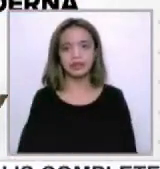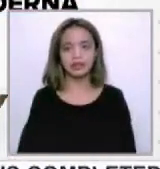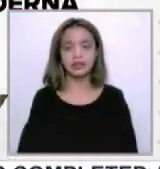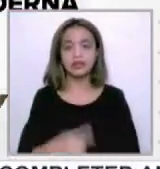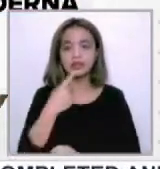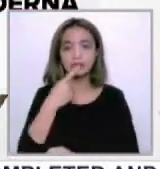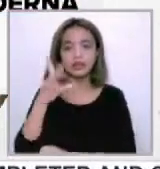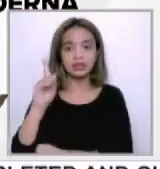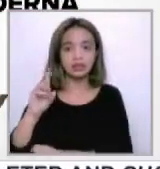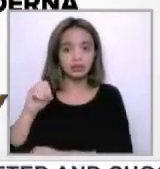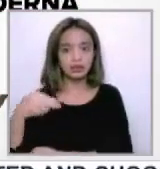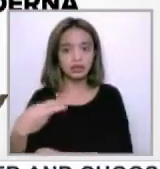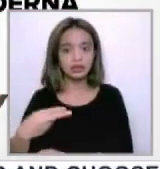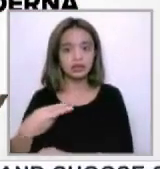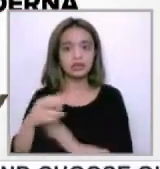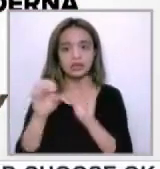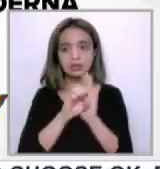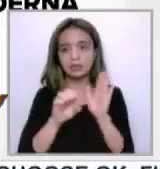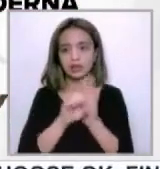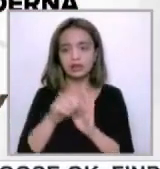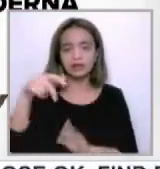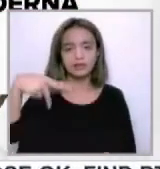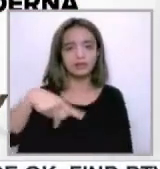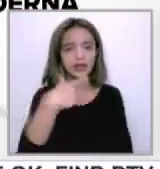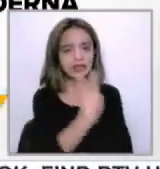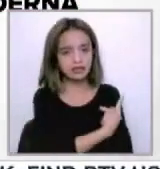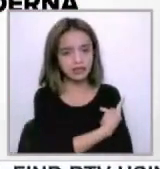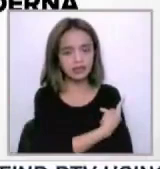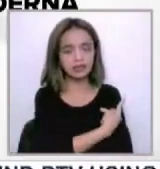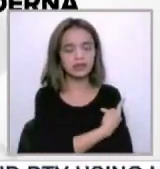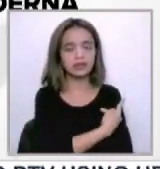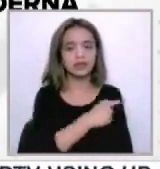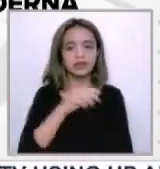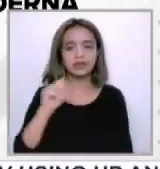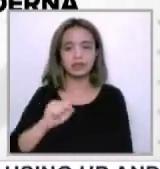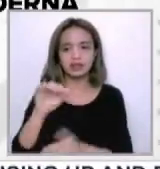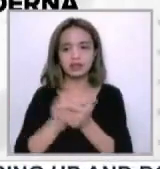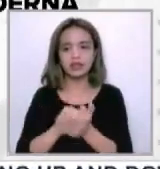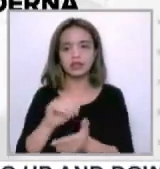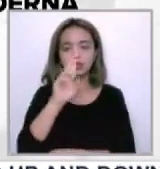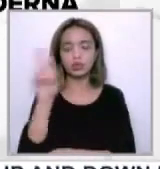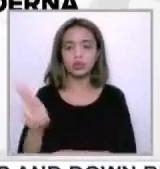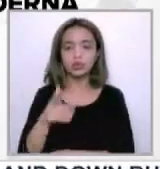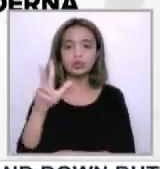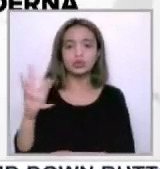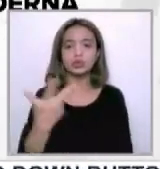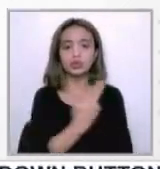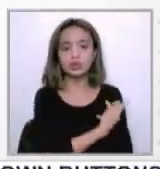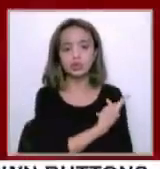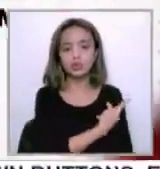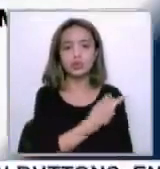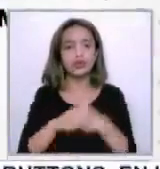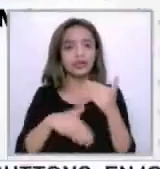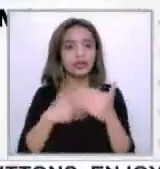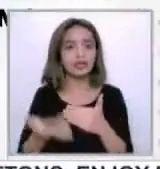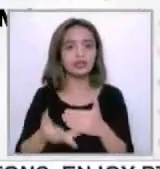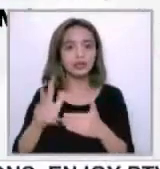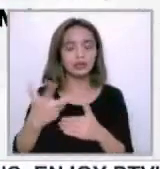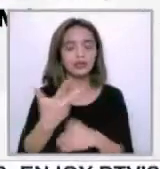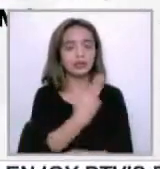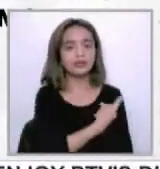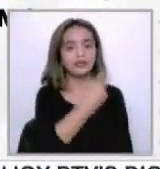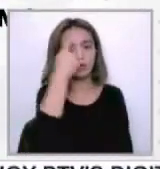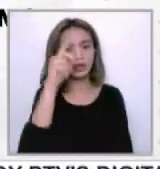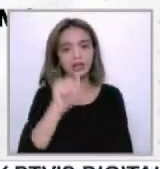mga bakuna ng Pfizer, Moderna, Sinovac at AstraZeneca pa rin ang gagamitin bilang booster at third dose sa A2 at A3. Pero ayon sa mga